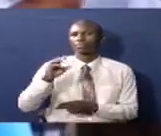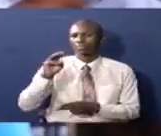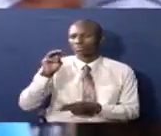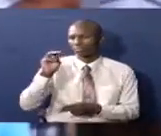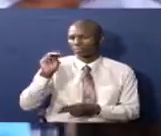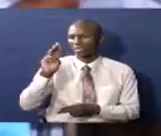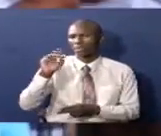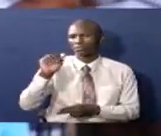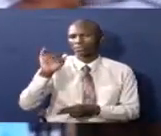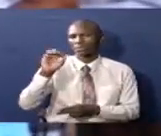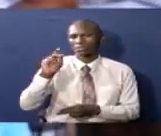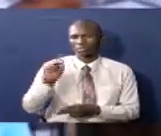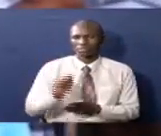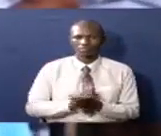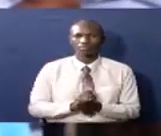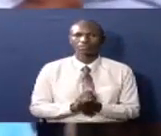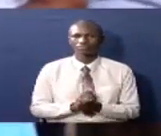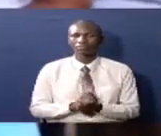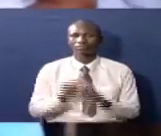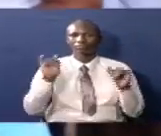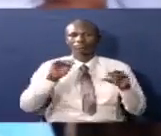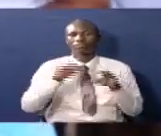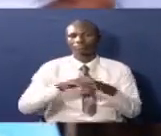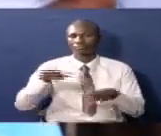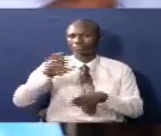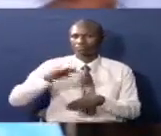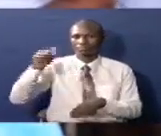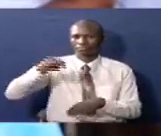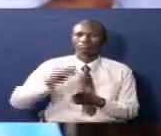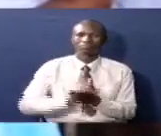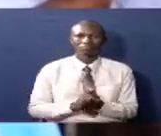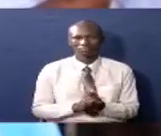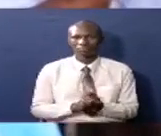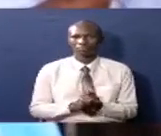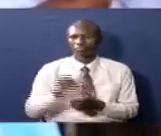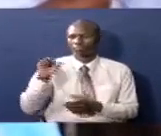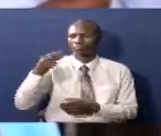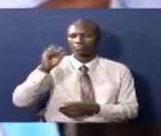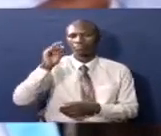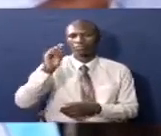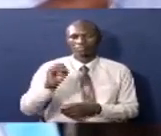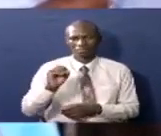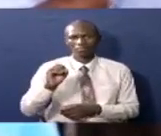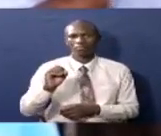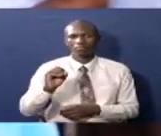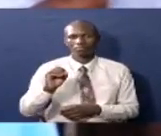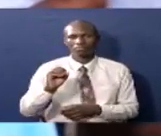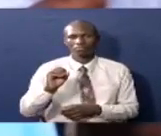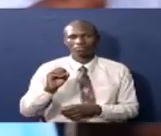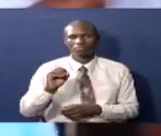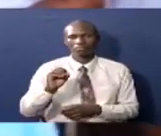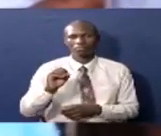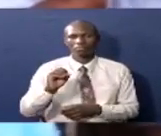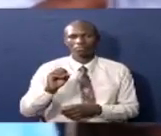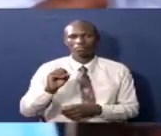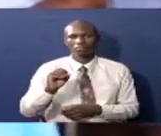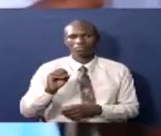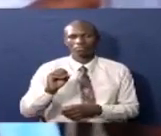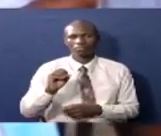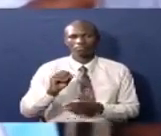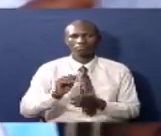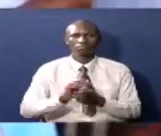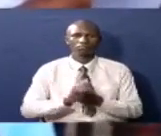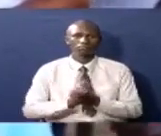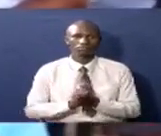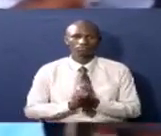Musyoka ni mkaji waku geto ndeni wa embu sublocation Masii